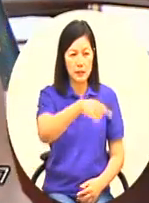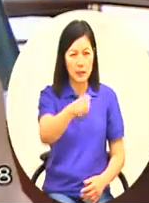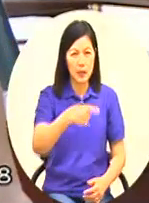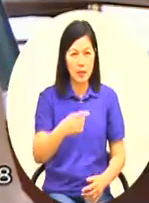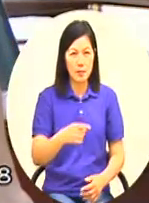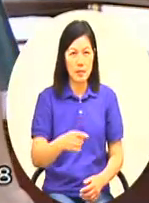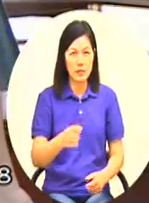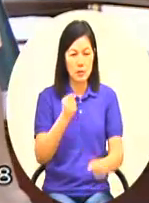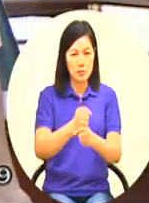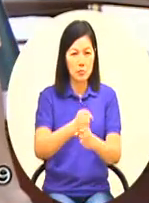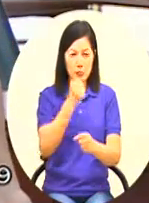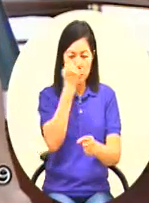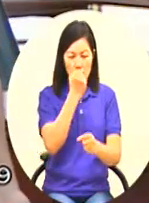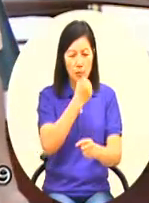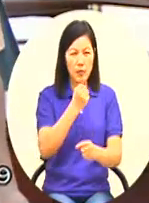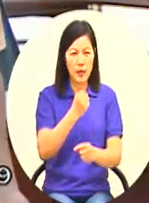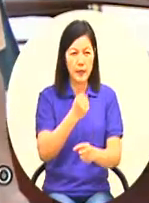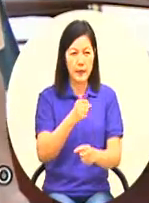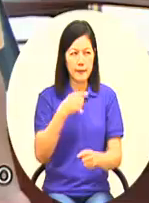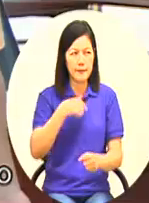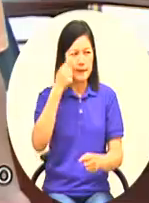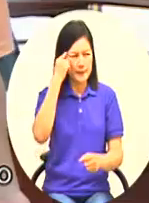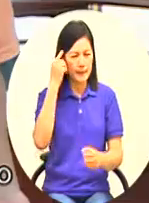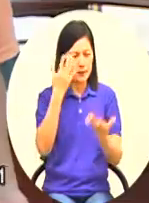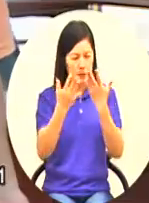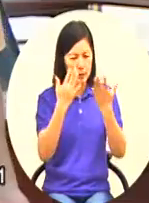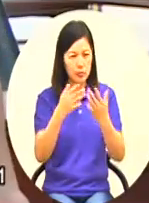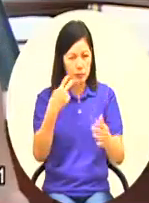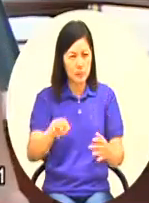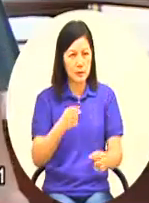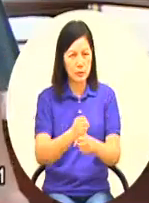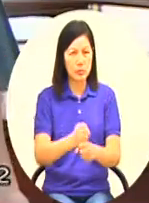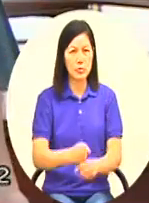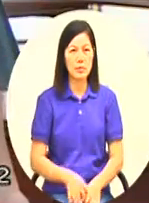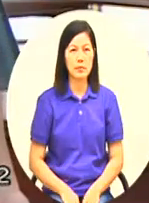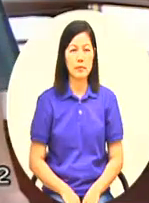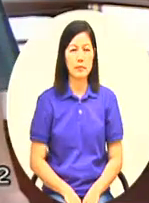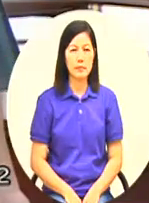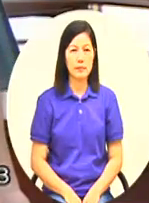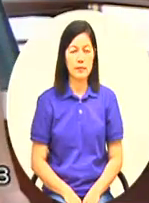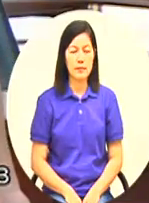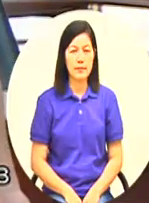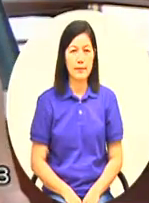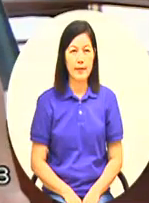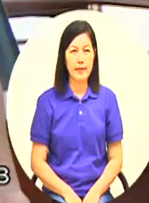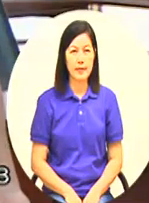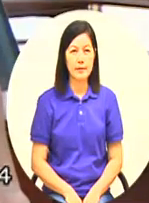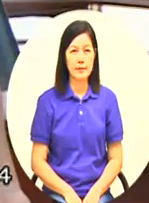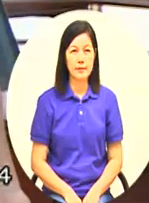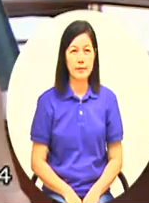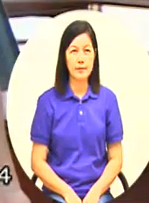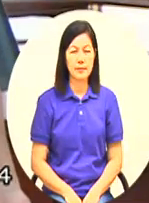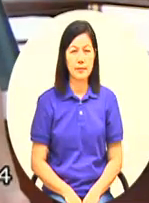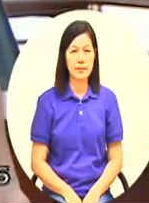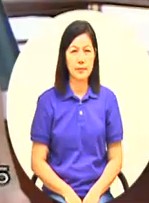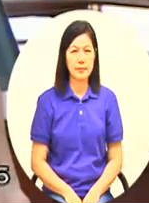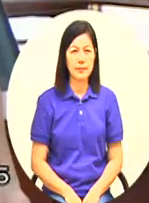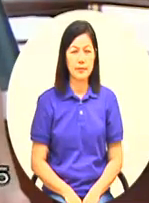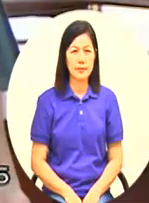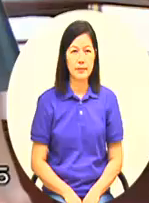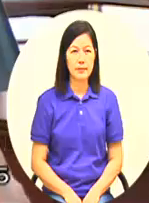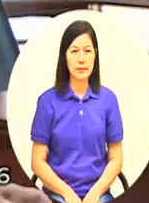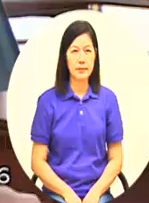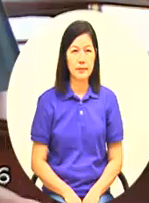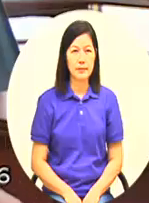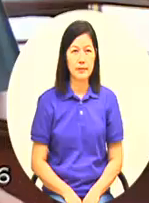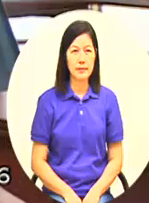在面对个问题，他会想清楚，吼。所以嘞，有减轻的趋势啦，哦，即。咱讲实在，他如果嘛有做嘢